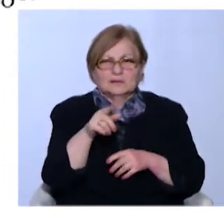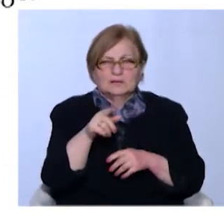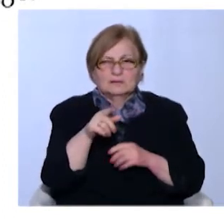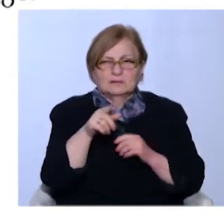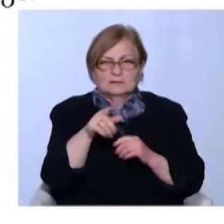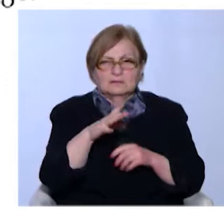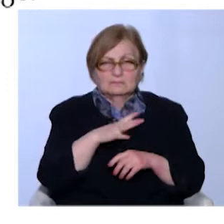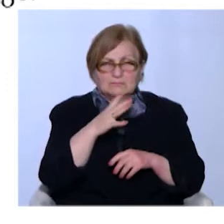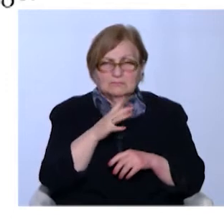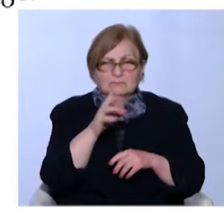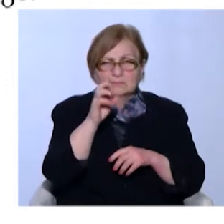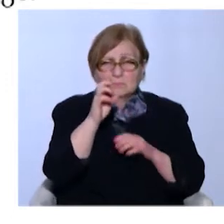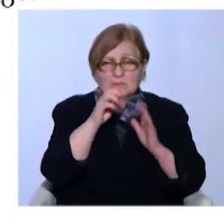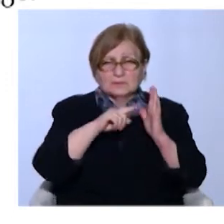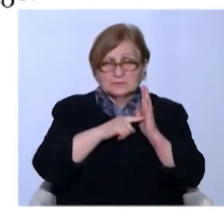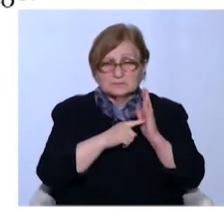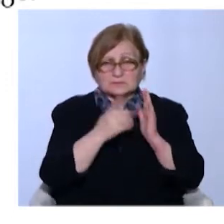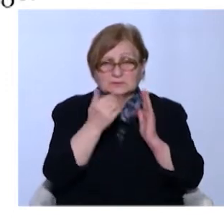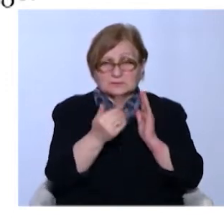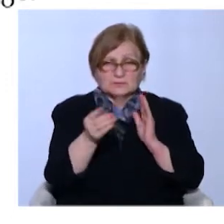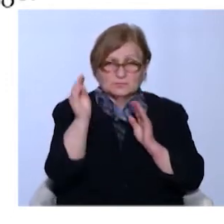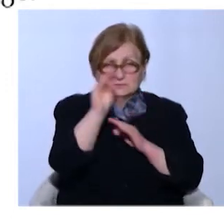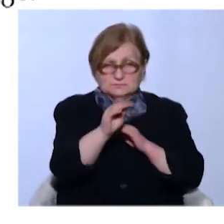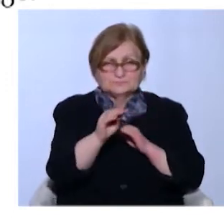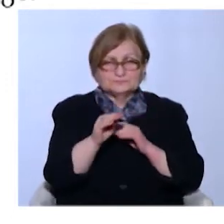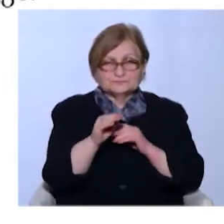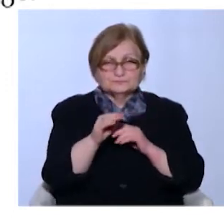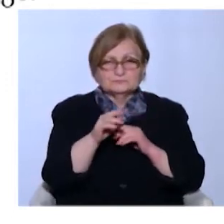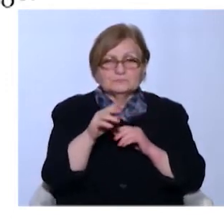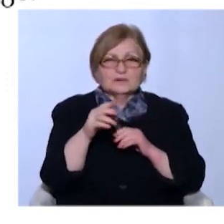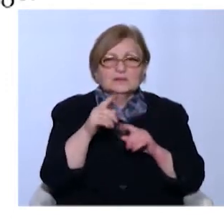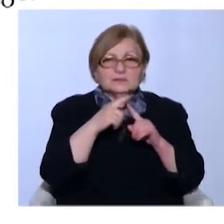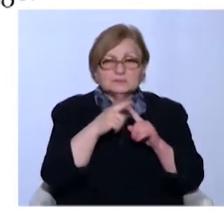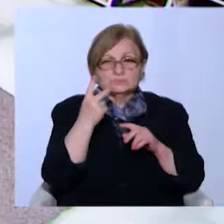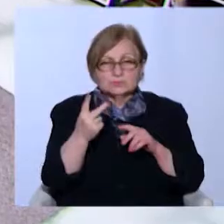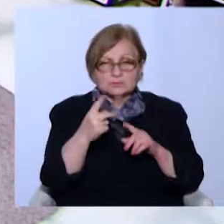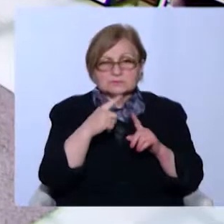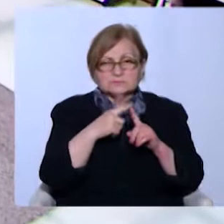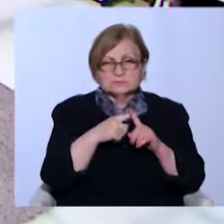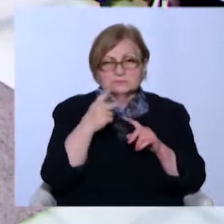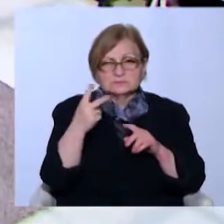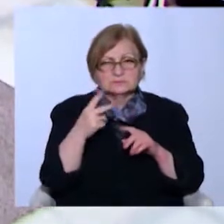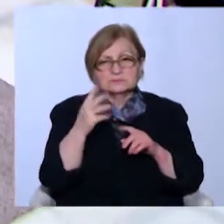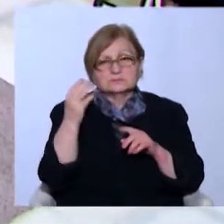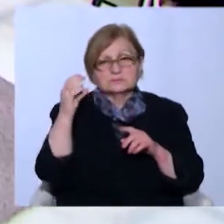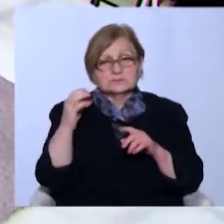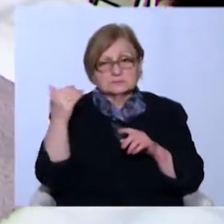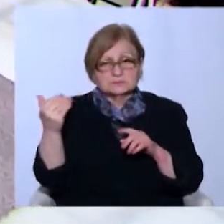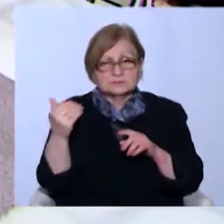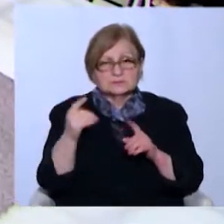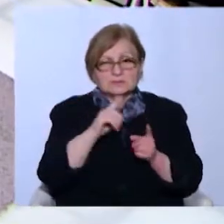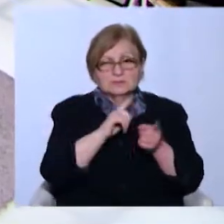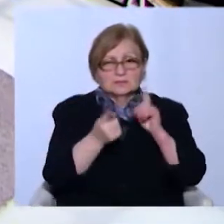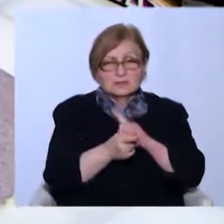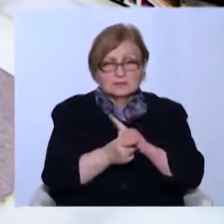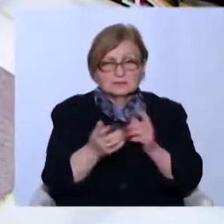იყოს თქვათ b წერტილის კოორდინატები, ხოლო x2 და y2 მიიყოს c წერტილის კოორდინატები. მარტივი გარდაქმნით